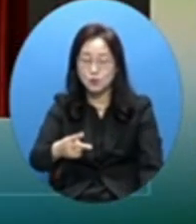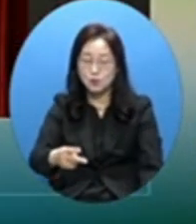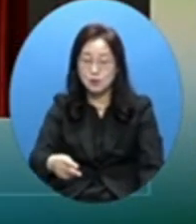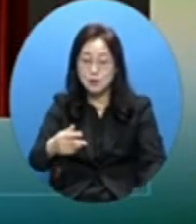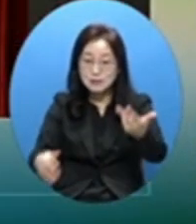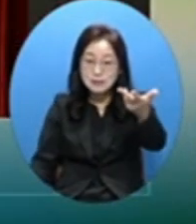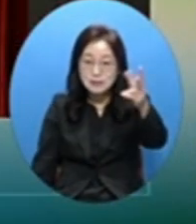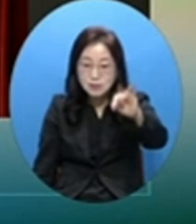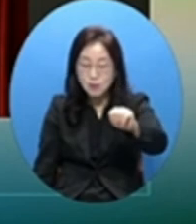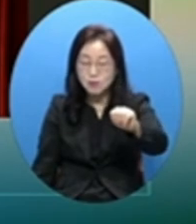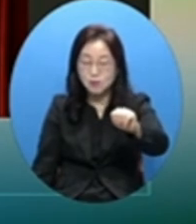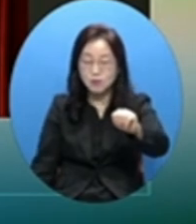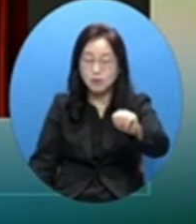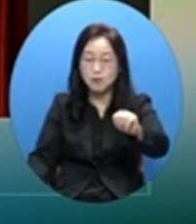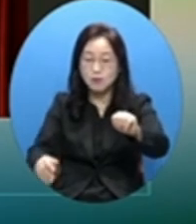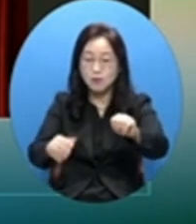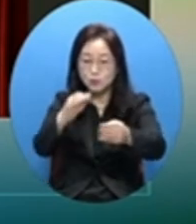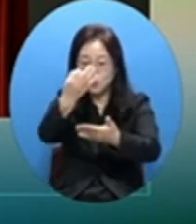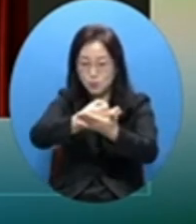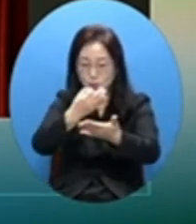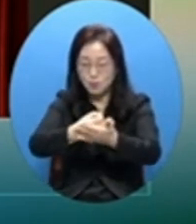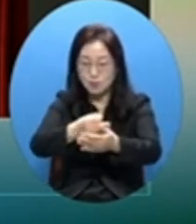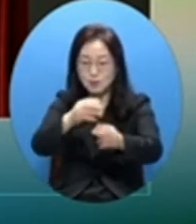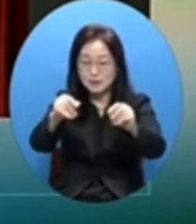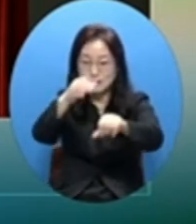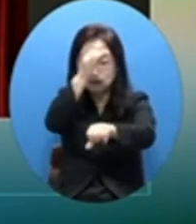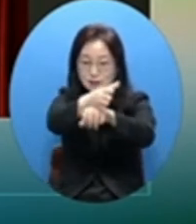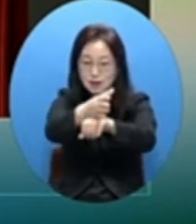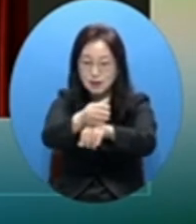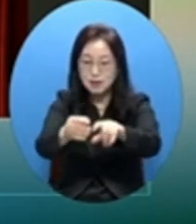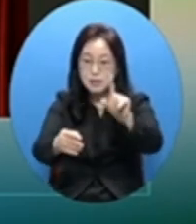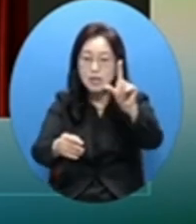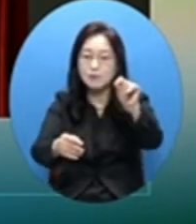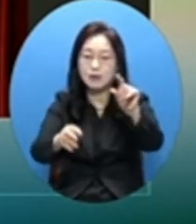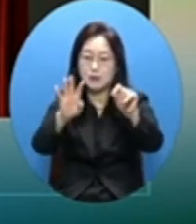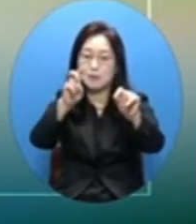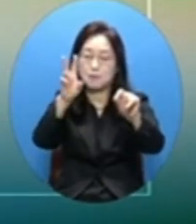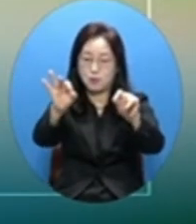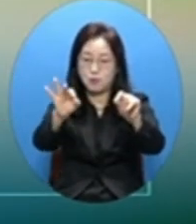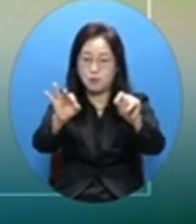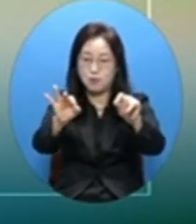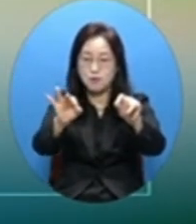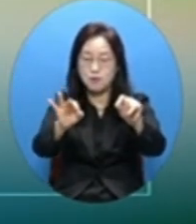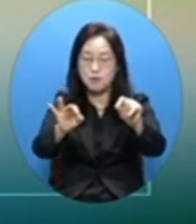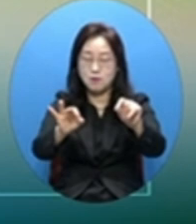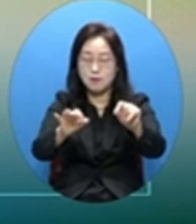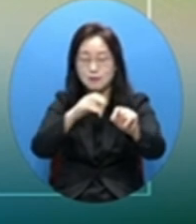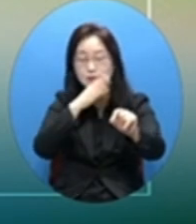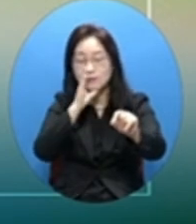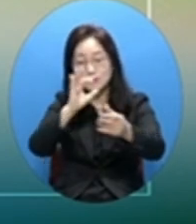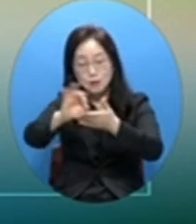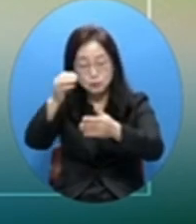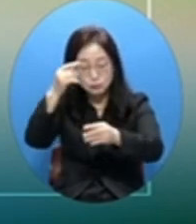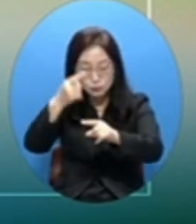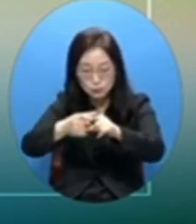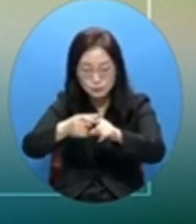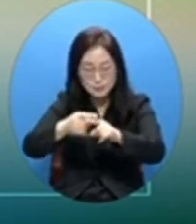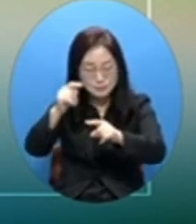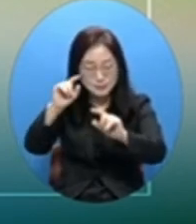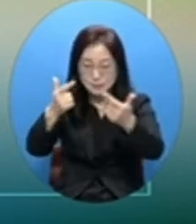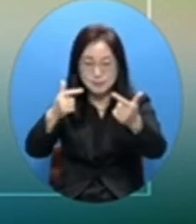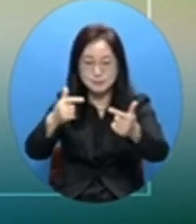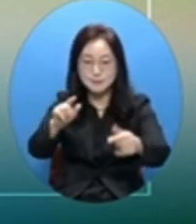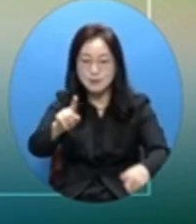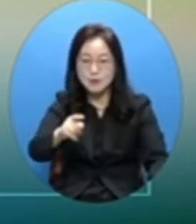상당의 1만 평의 땅이 파주시에 있었는데 파주에 기부하면서 이웃을 위해 작은 도움으로 인해 이웃을